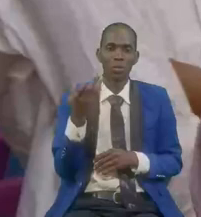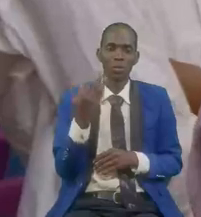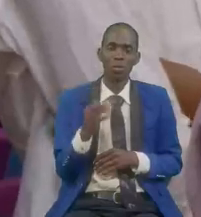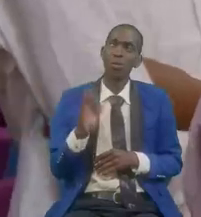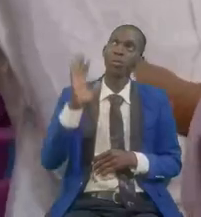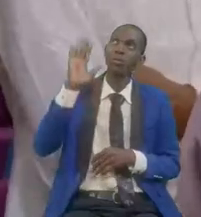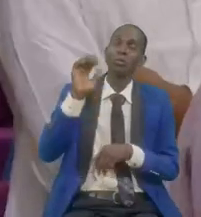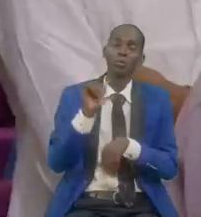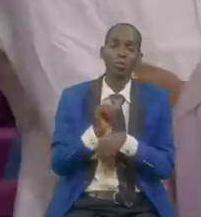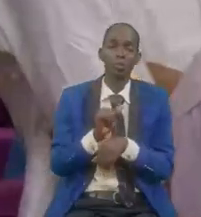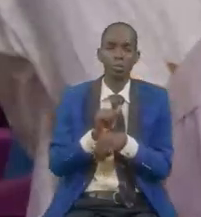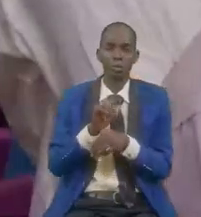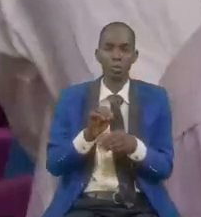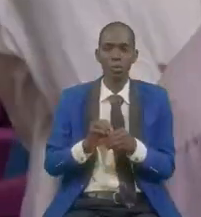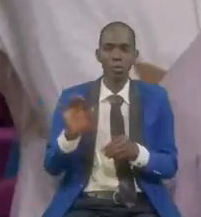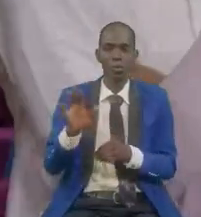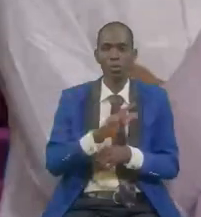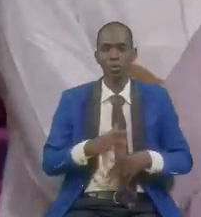Et